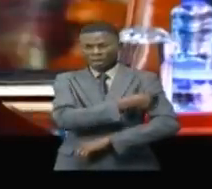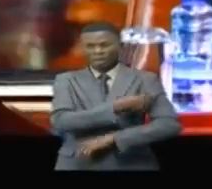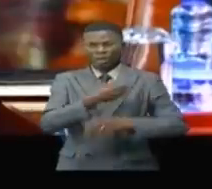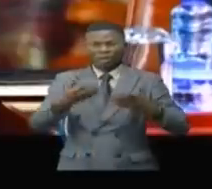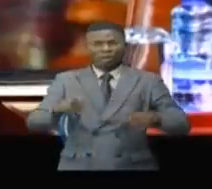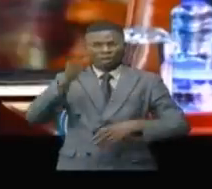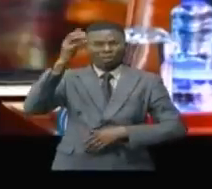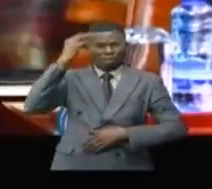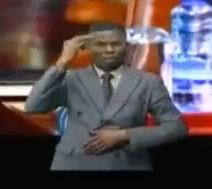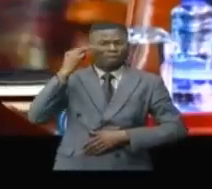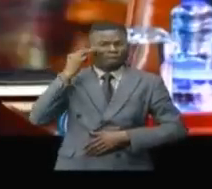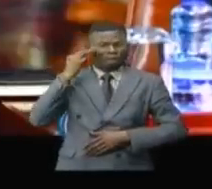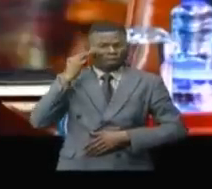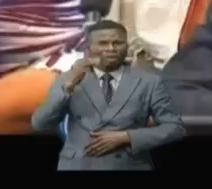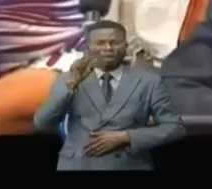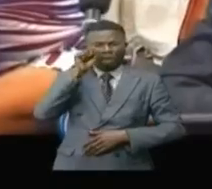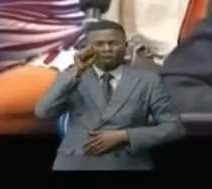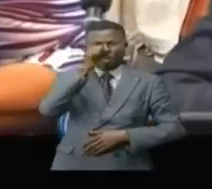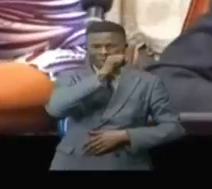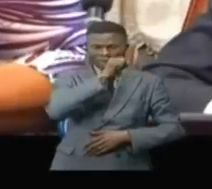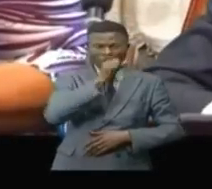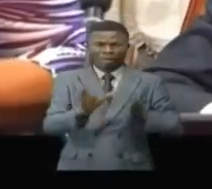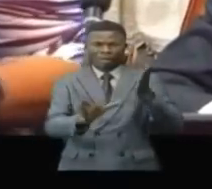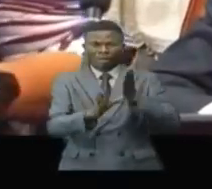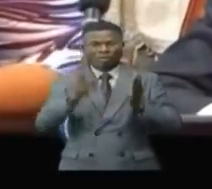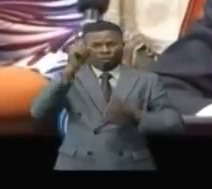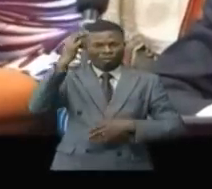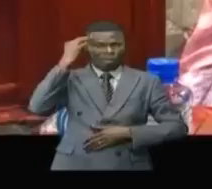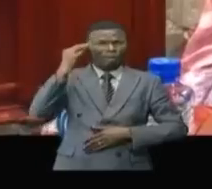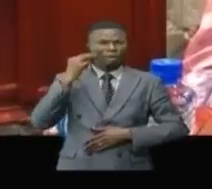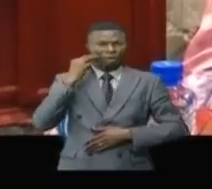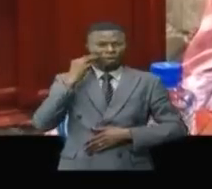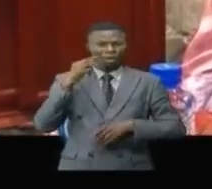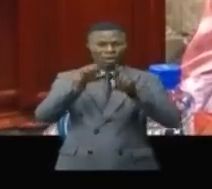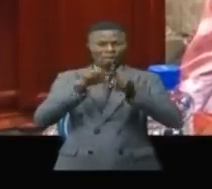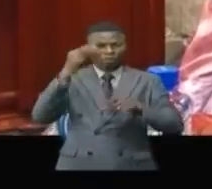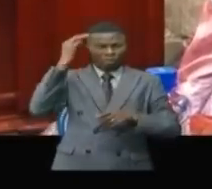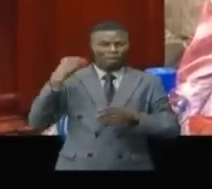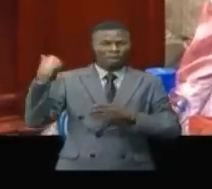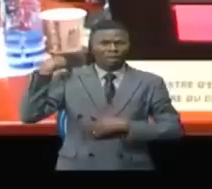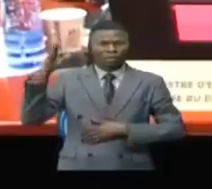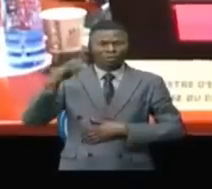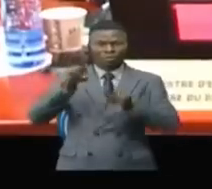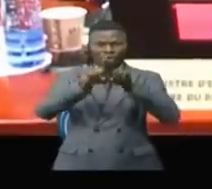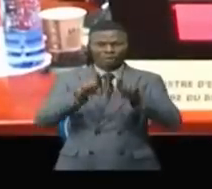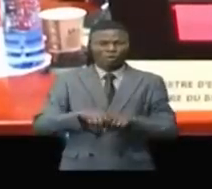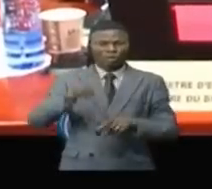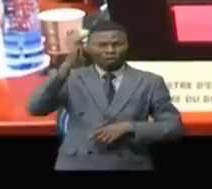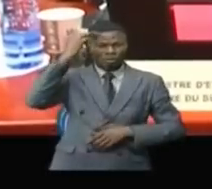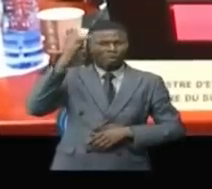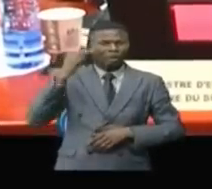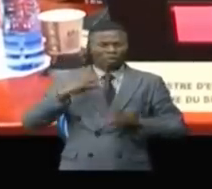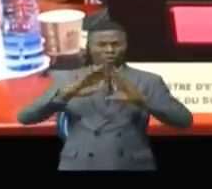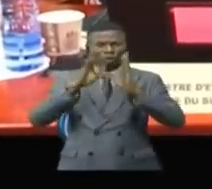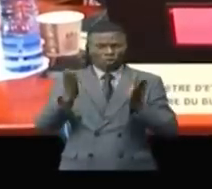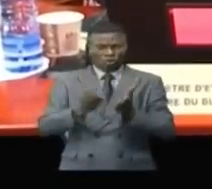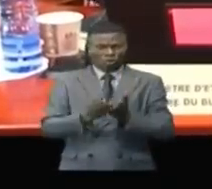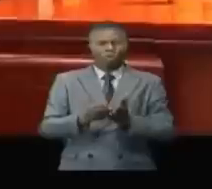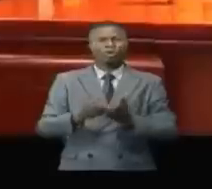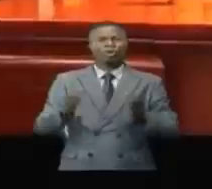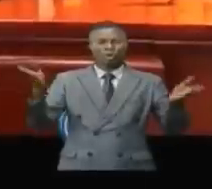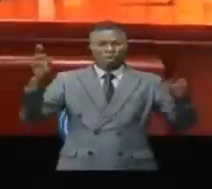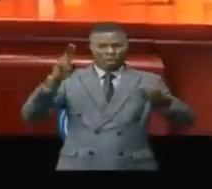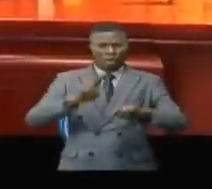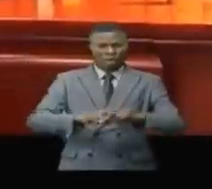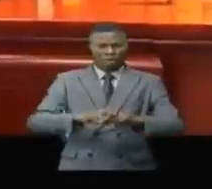Premier ministre Samal Koundé, les vice-premiers ministres, ministres d'État et ministres se sont retrouvés autour du chef de